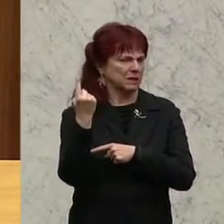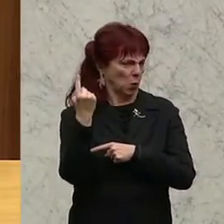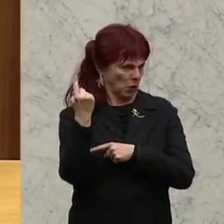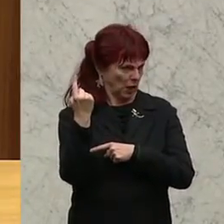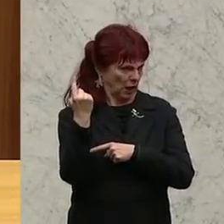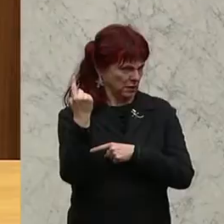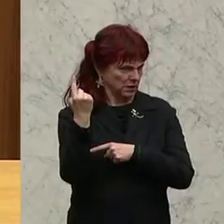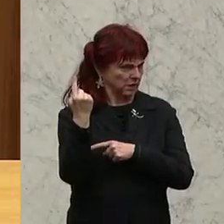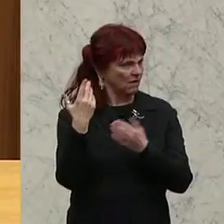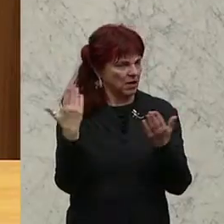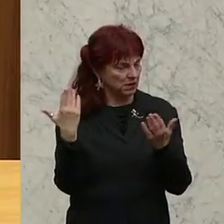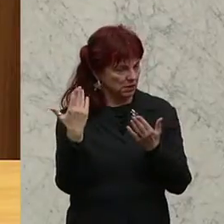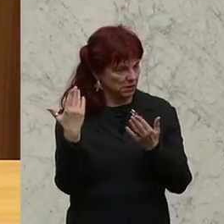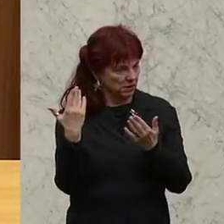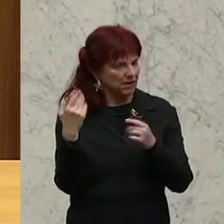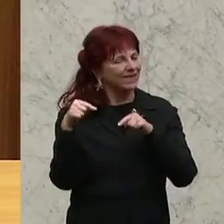einen sehr hohen